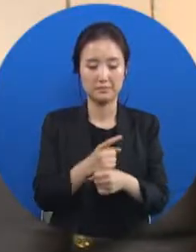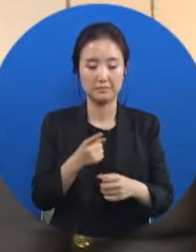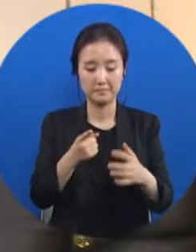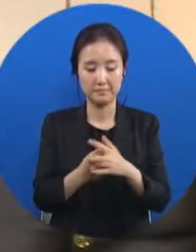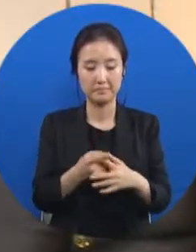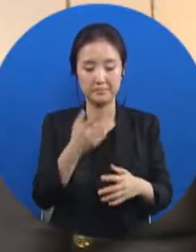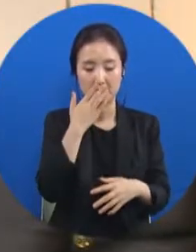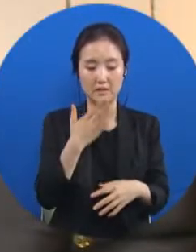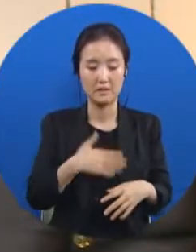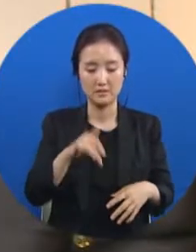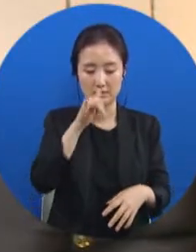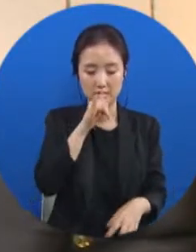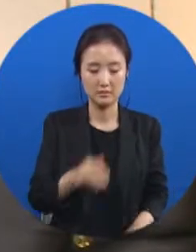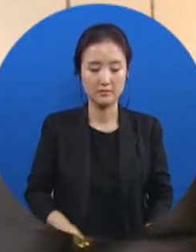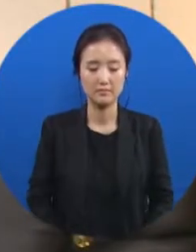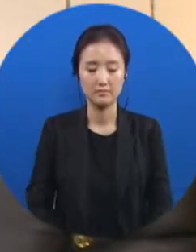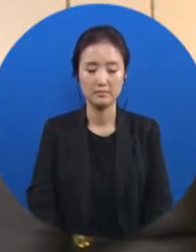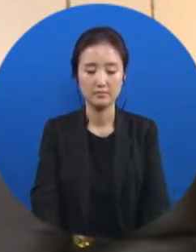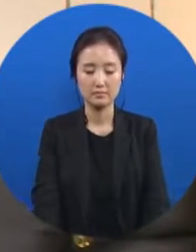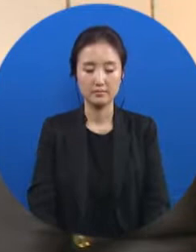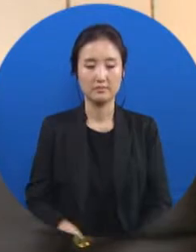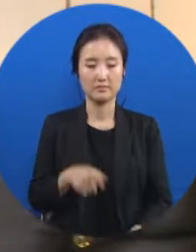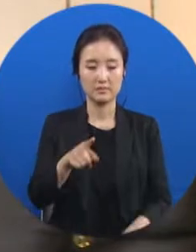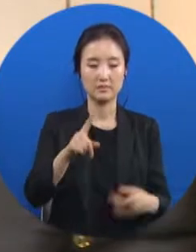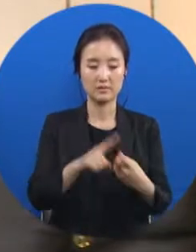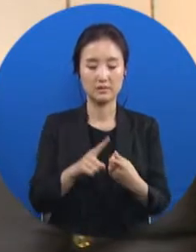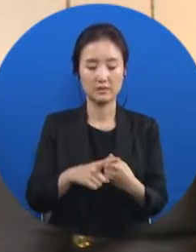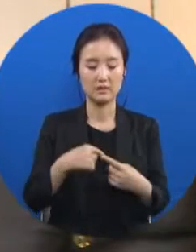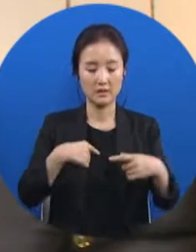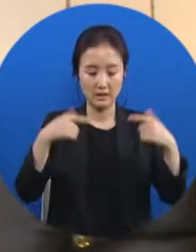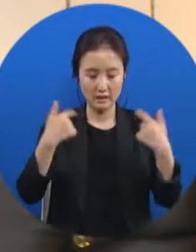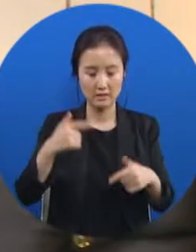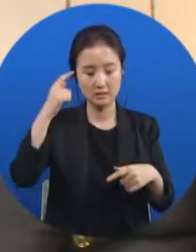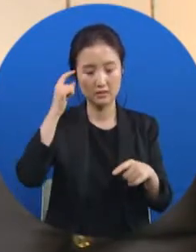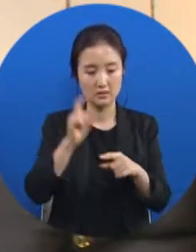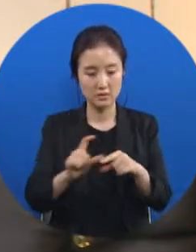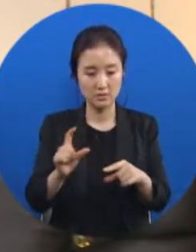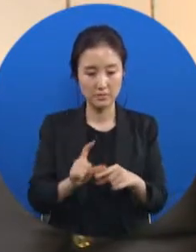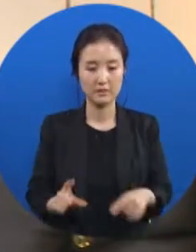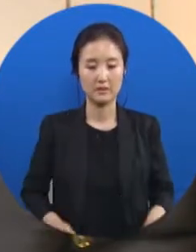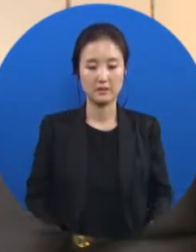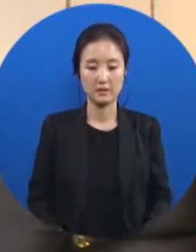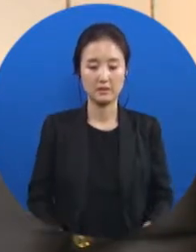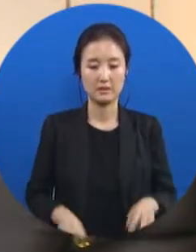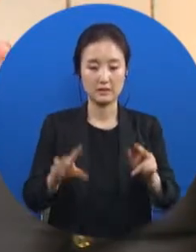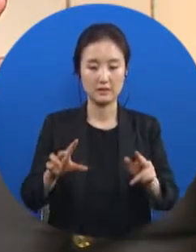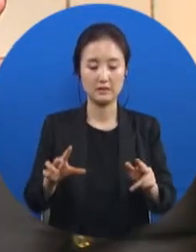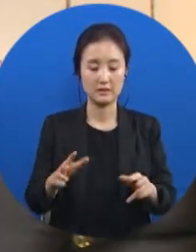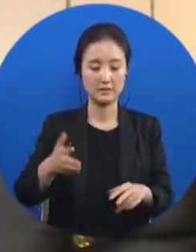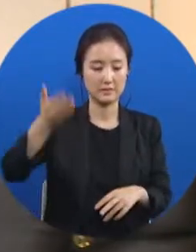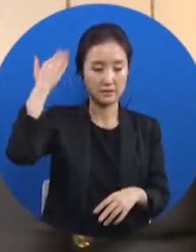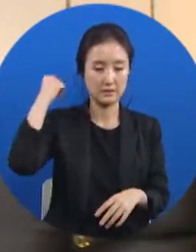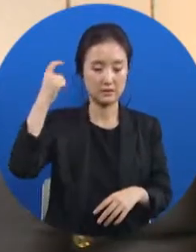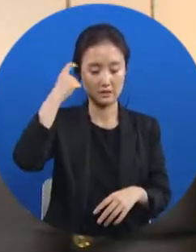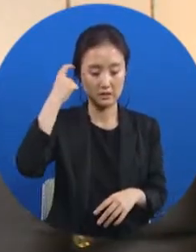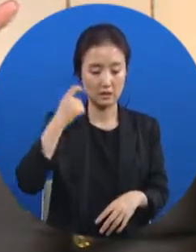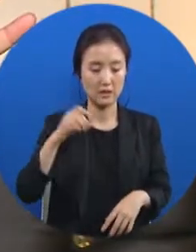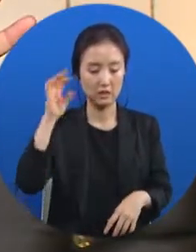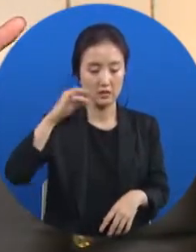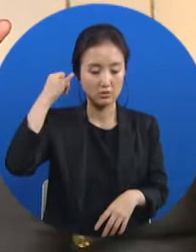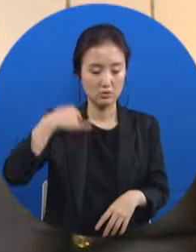거를 어떻게 막아야 될지 저도 항상 의문이에요. 하지만 지금도 예전을 생각하면서 또